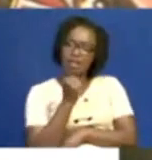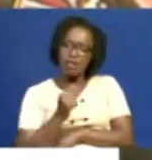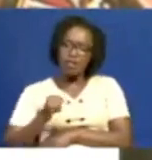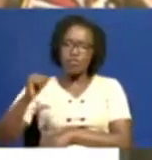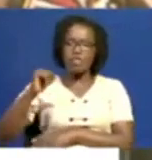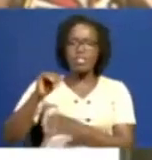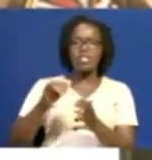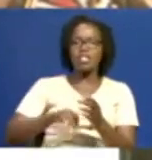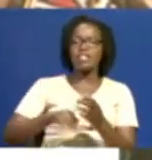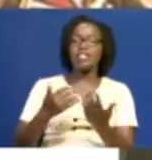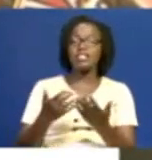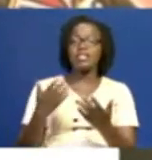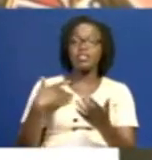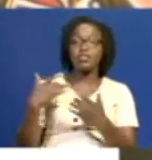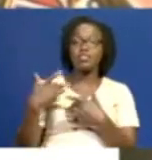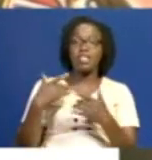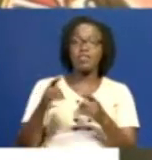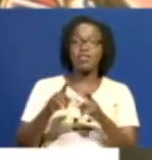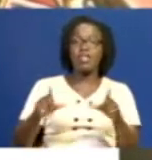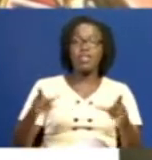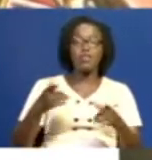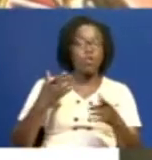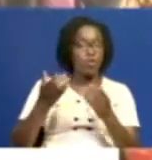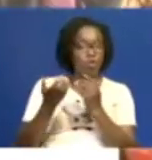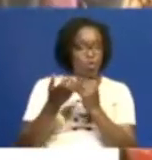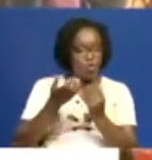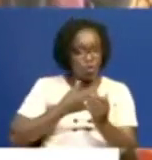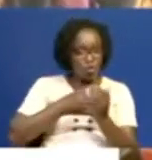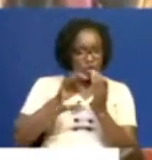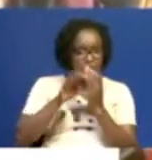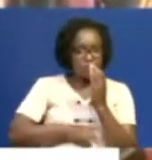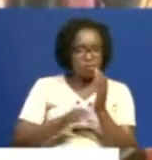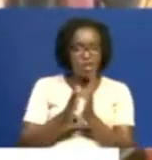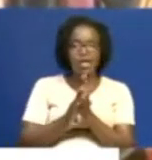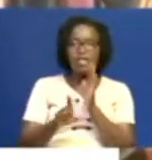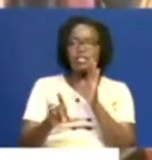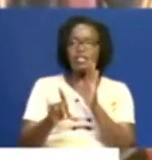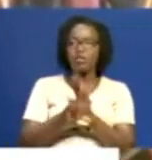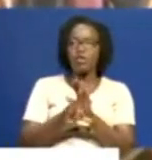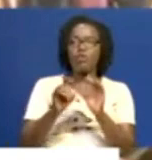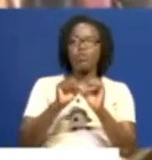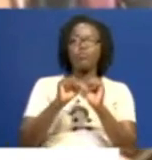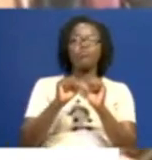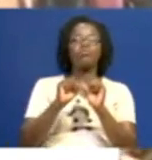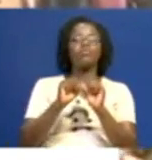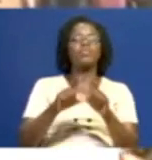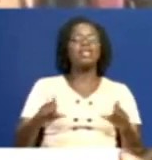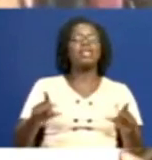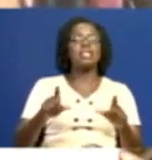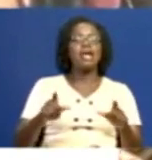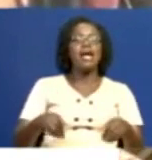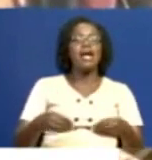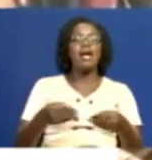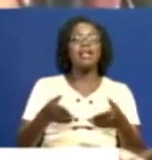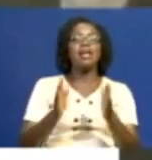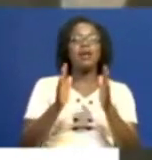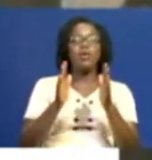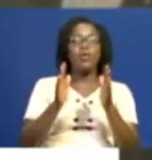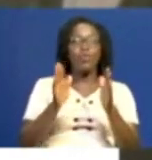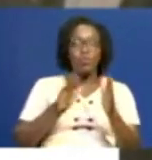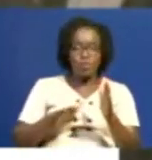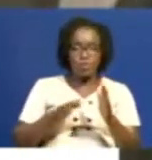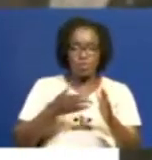masw yohana na umi wa ardhi ali kamba sheria ya jami ya mwaka 2016 imap wanawake nafasi ya kiliki